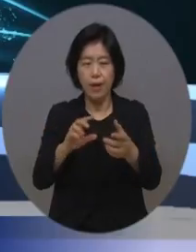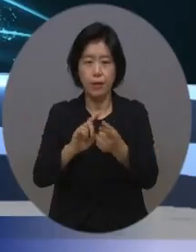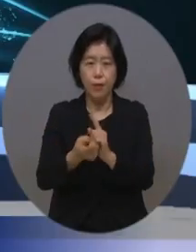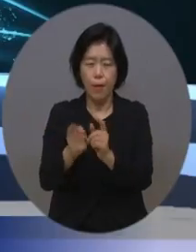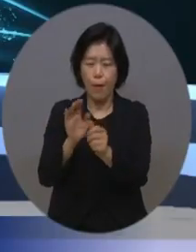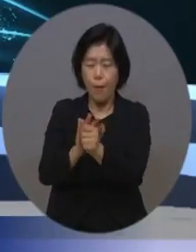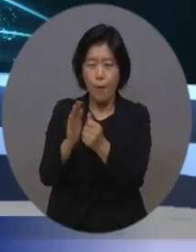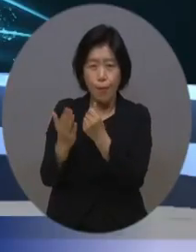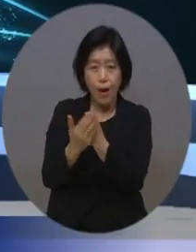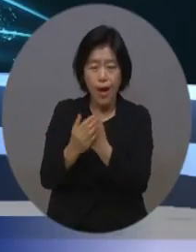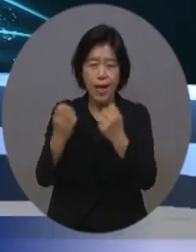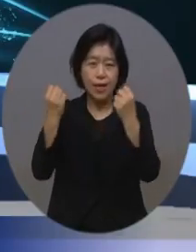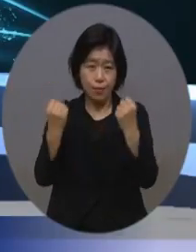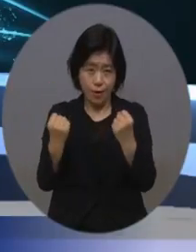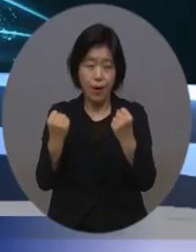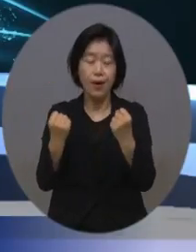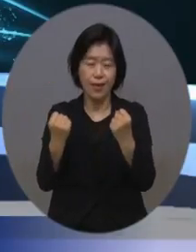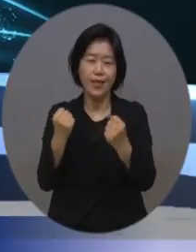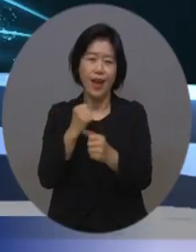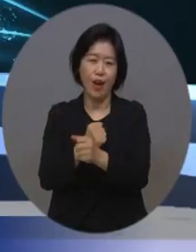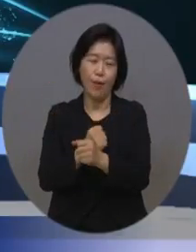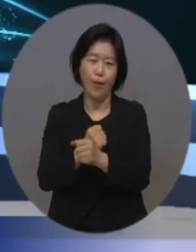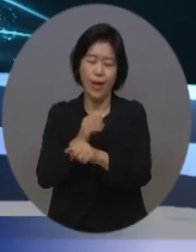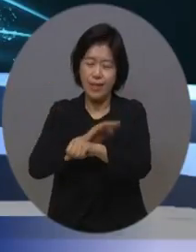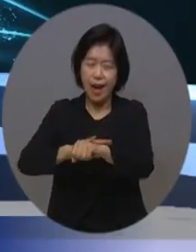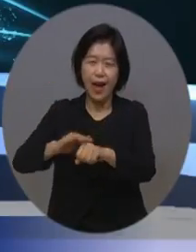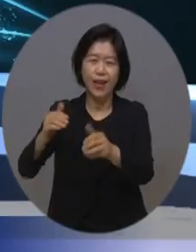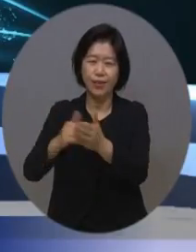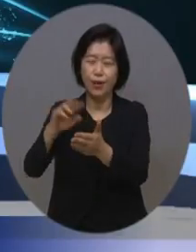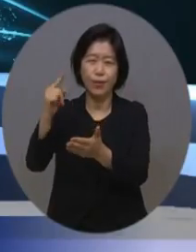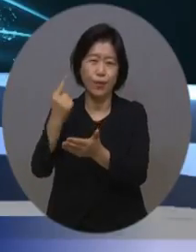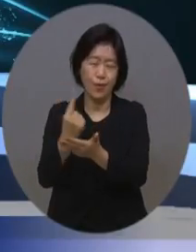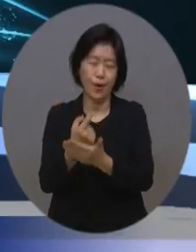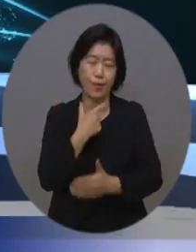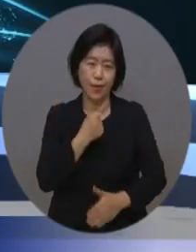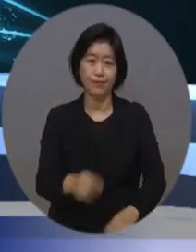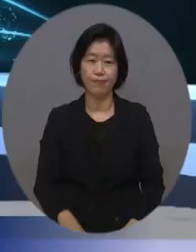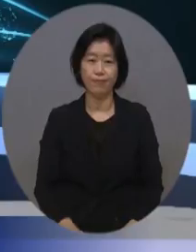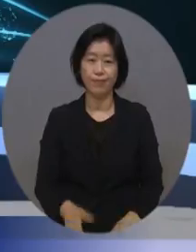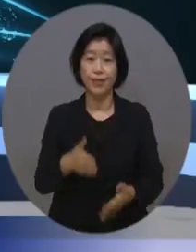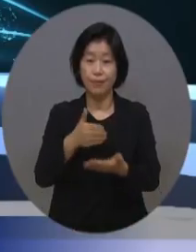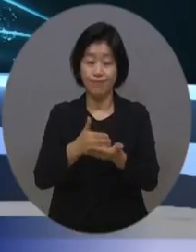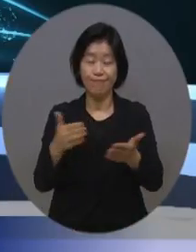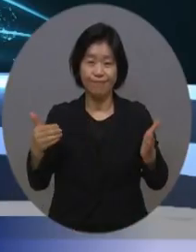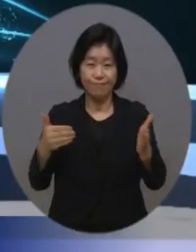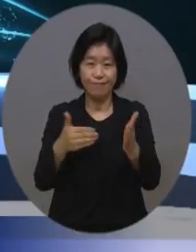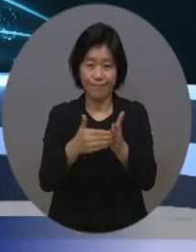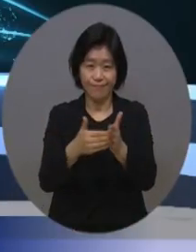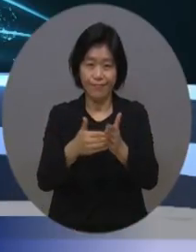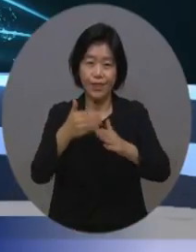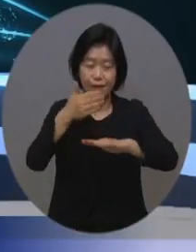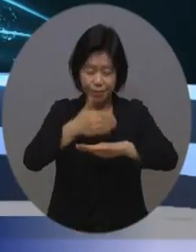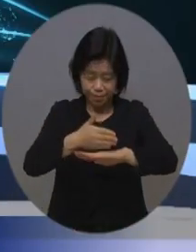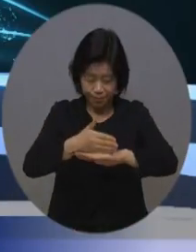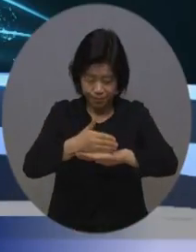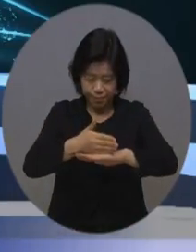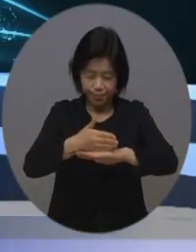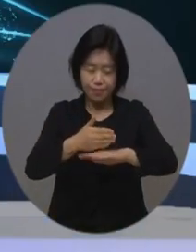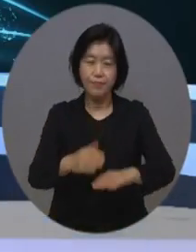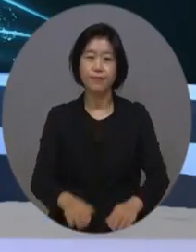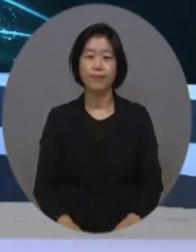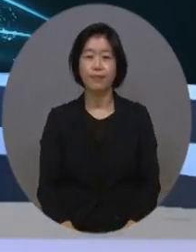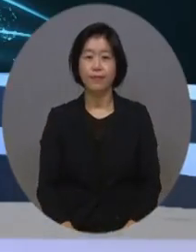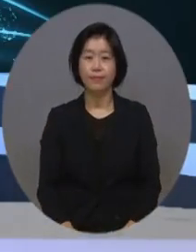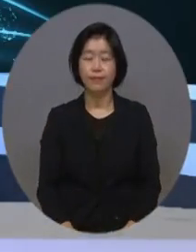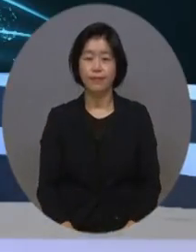응원하며 마음껏 기량을 펼치고 오기를 기원합니다 이상복 tv 뉴스를 마칩니다 시청해주신 여러분 고맙습니다